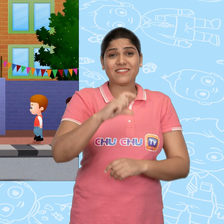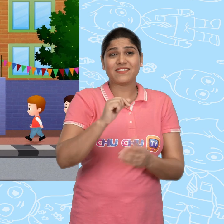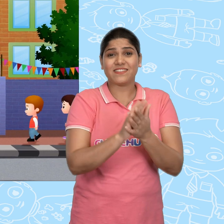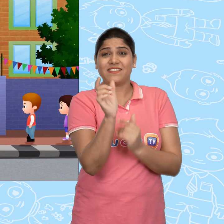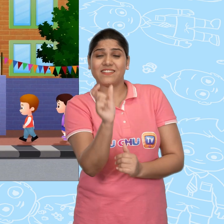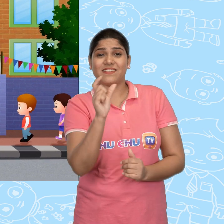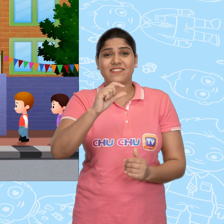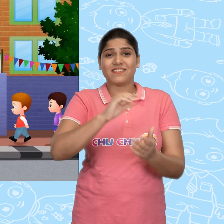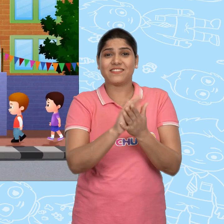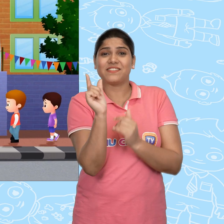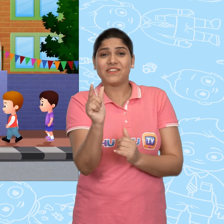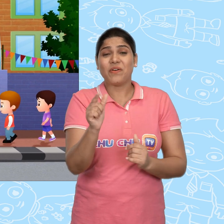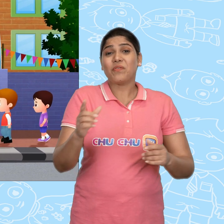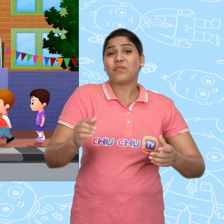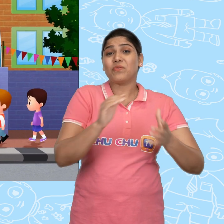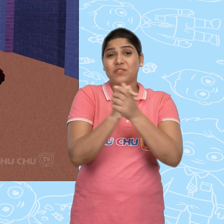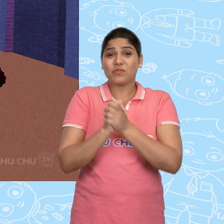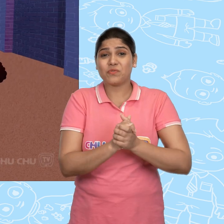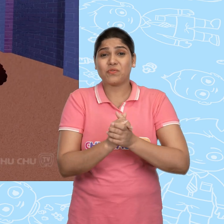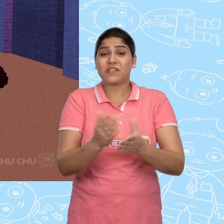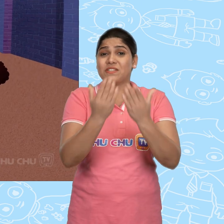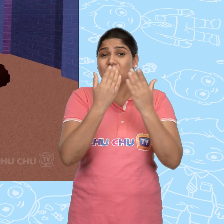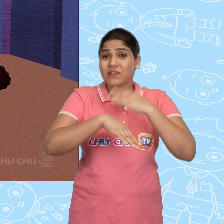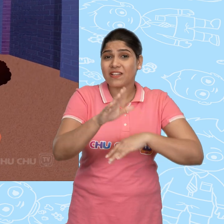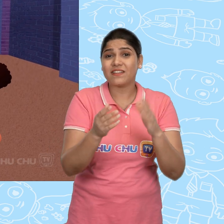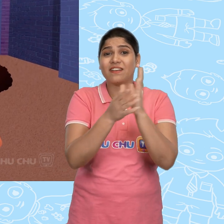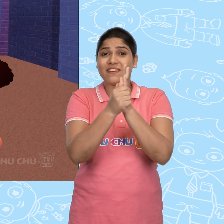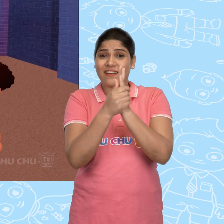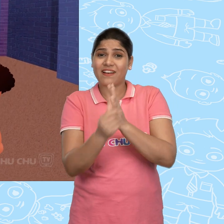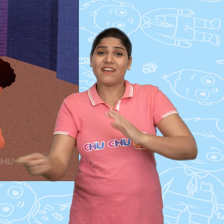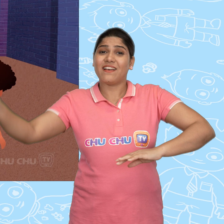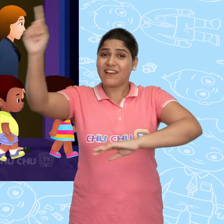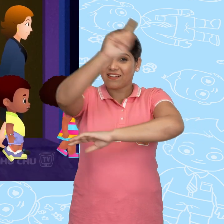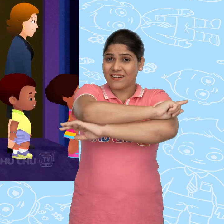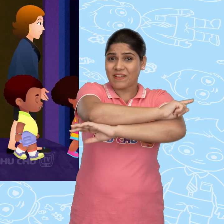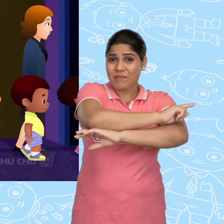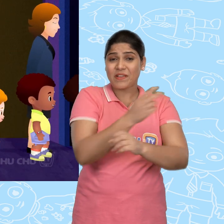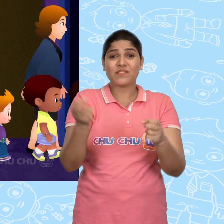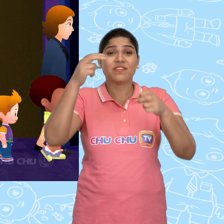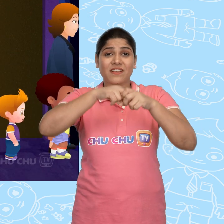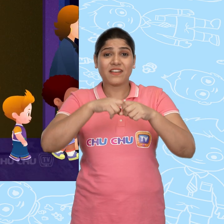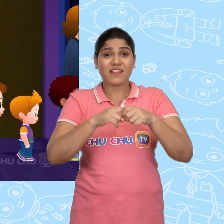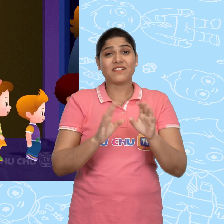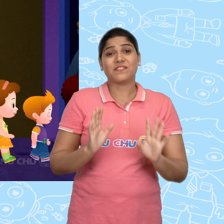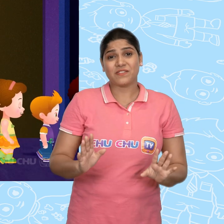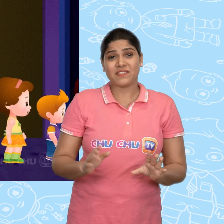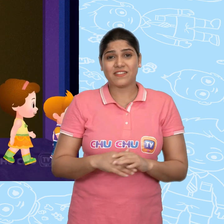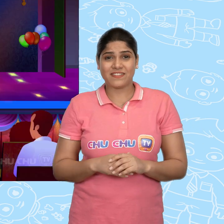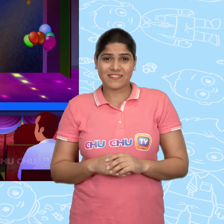दिन चूचू और उसके दोस्तों ने टैलेंट डे में हिस्सा लेने का फैसला किया, जो उनके स्कूल में होने जा रहा